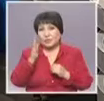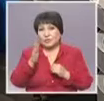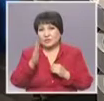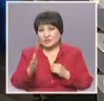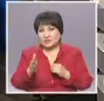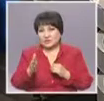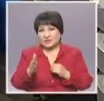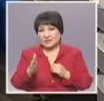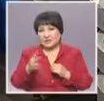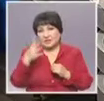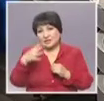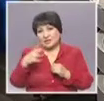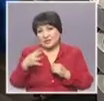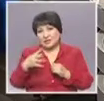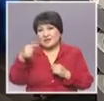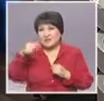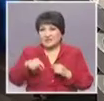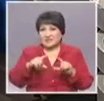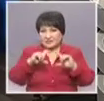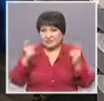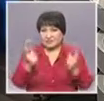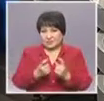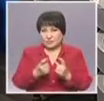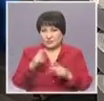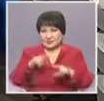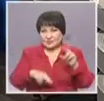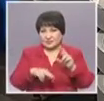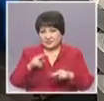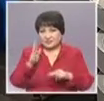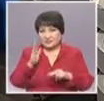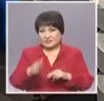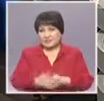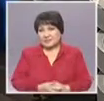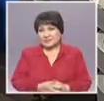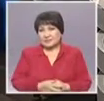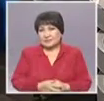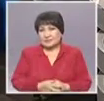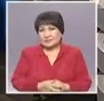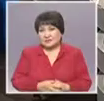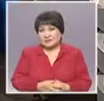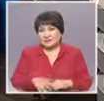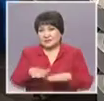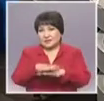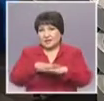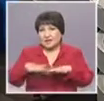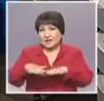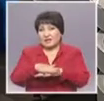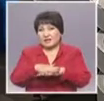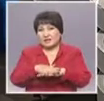бір 40 мыңдық стадион салына ма? Екінші сұрағым, алаңдар кішкене